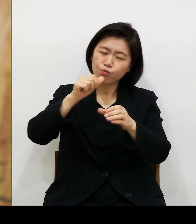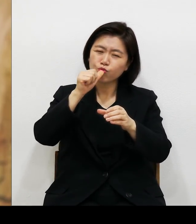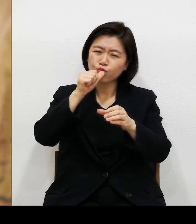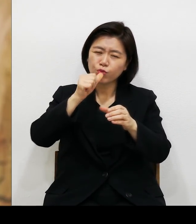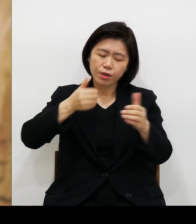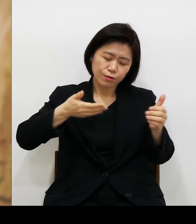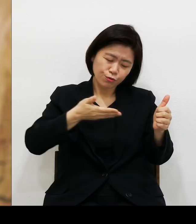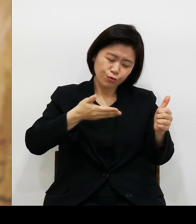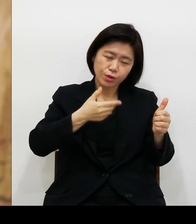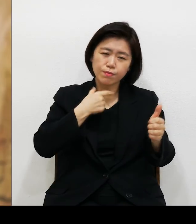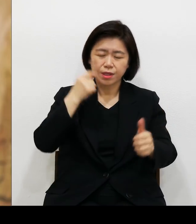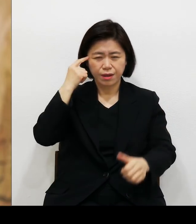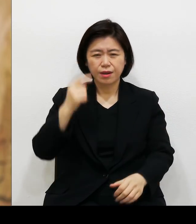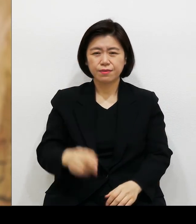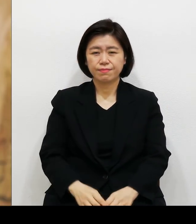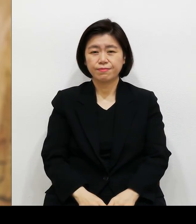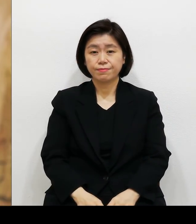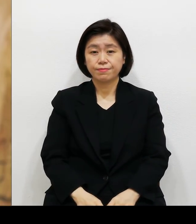그리고